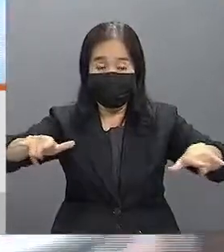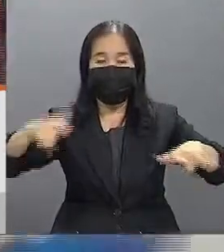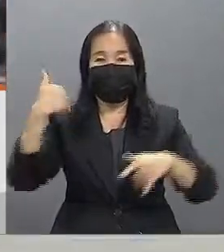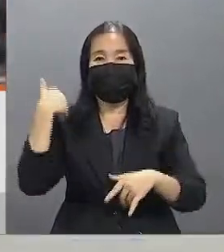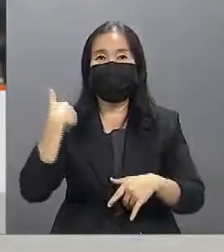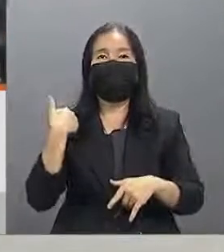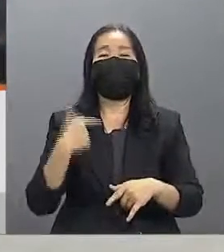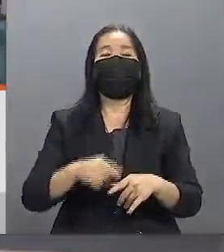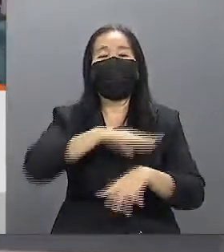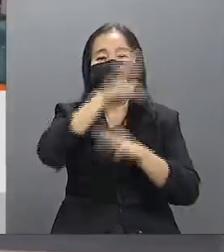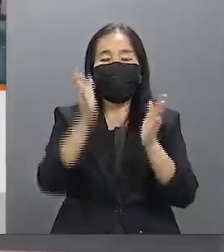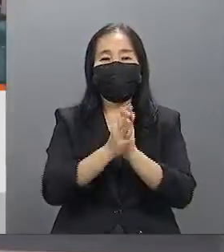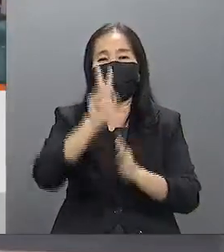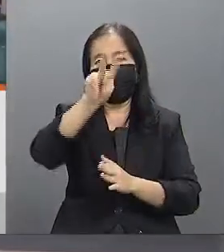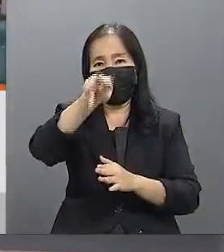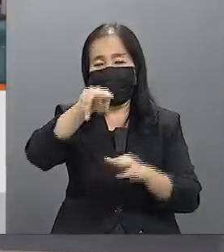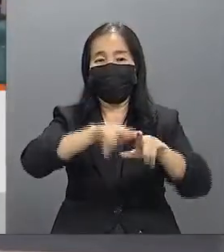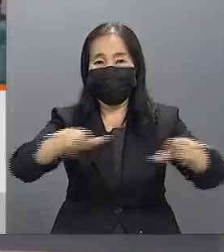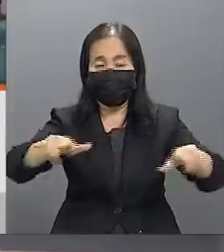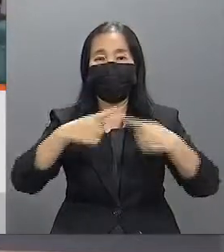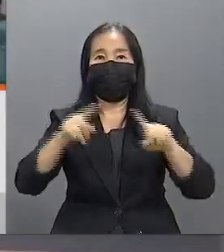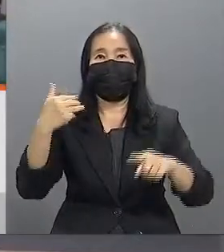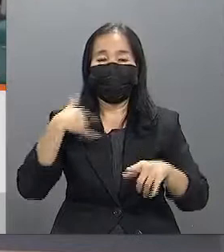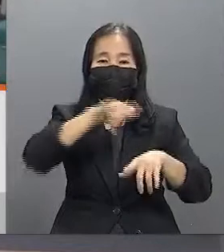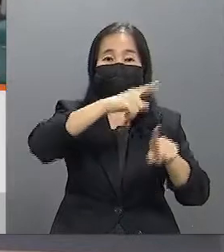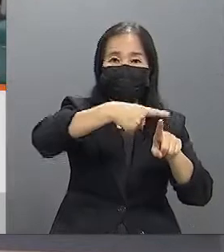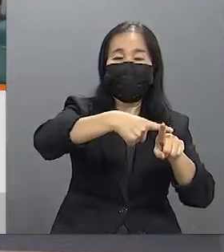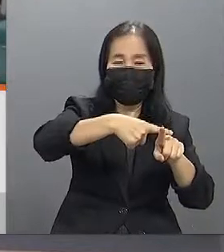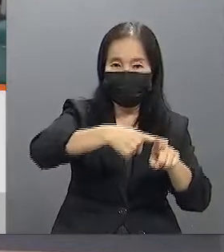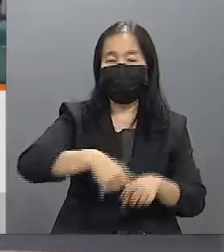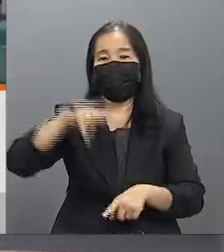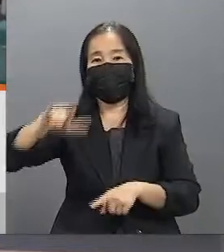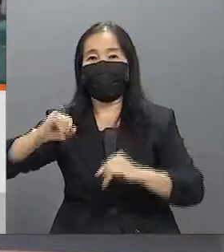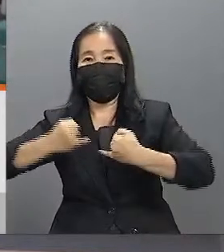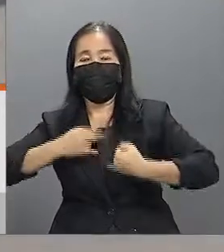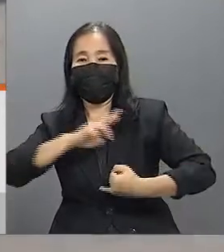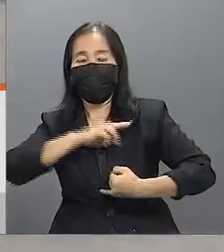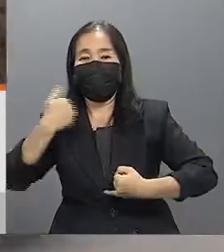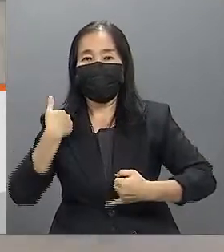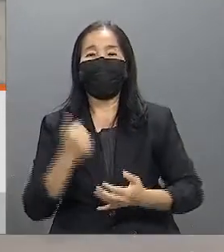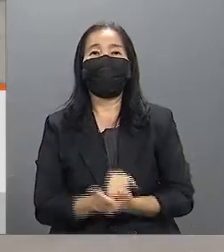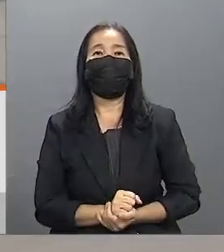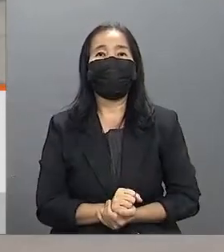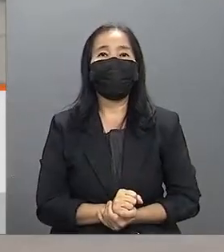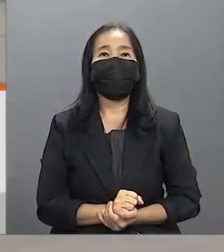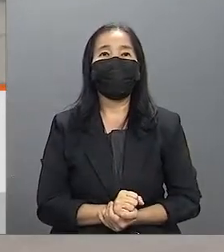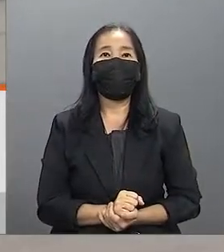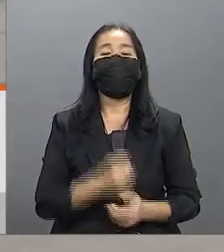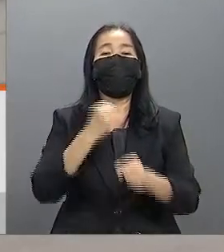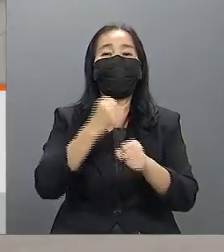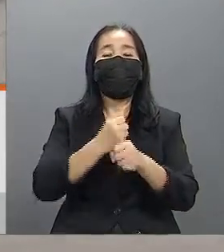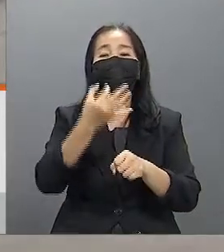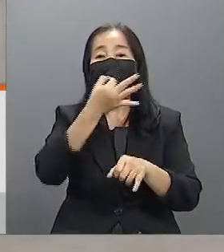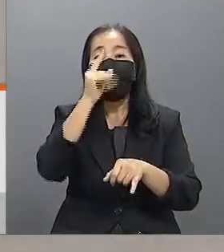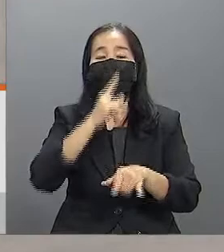2พันคันบางส่วนเป็นรถเช่าและบางส่วนเจ้าของซื้อเองซึ่งนำไปประกอบอาชีพรับจ้างรับ